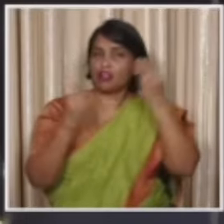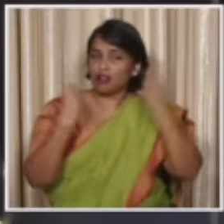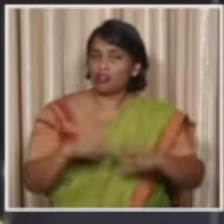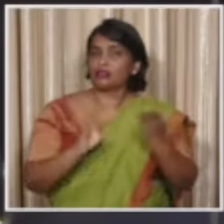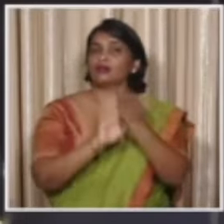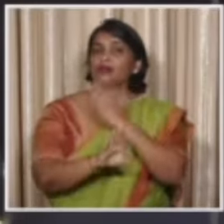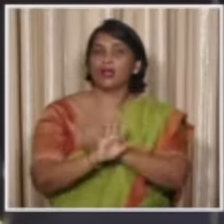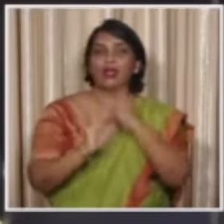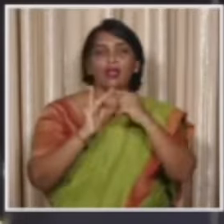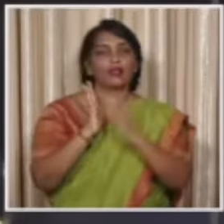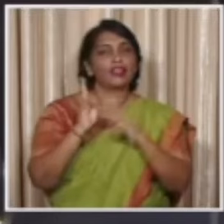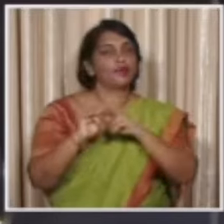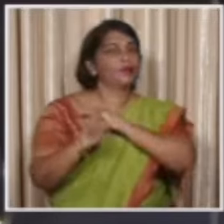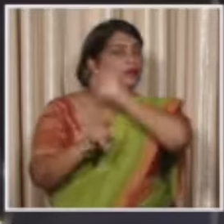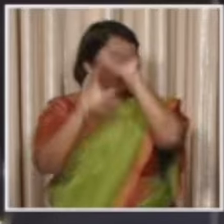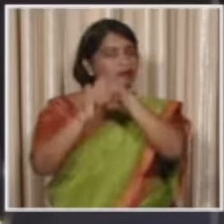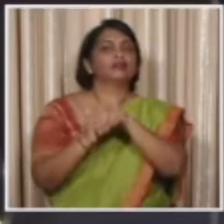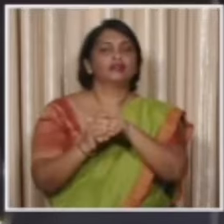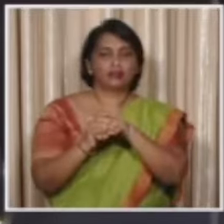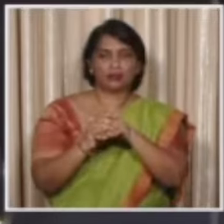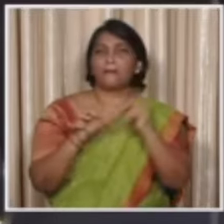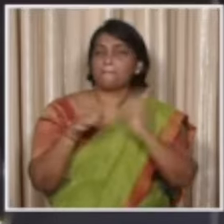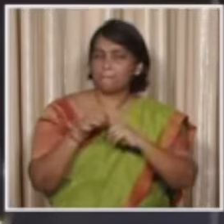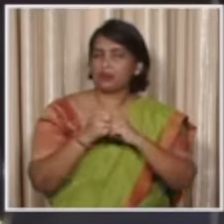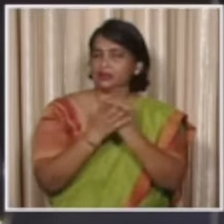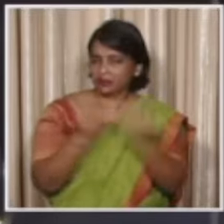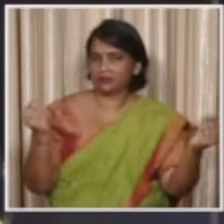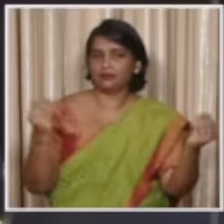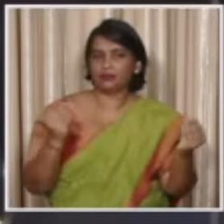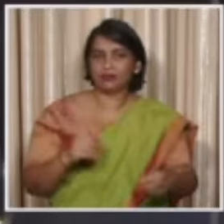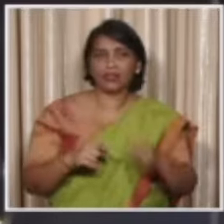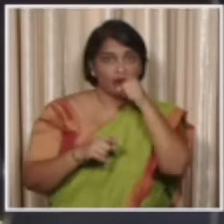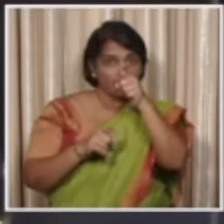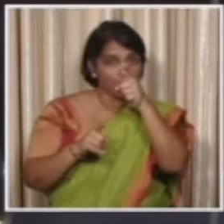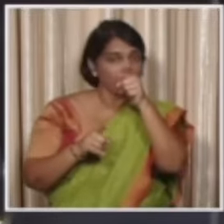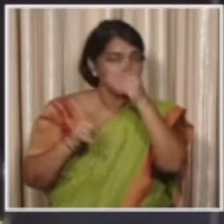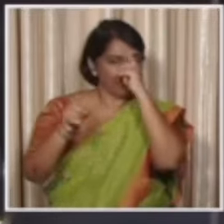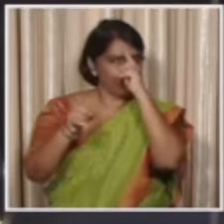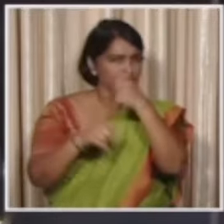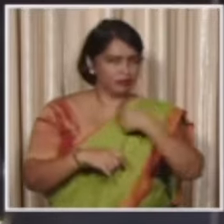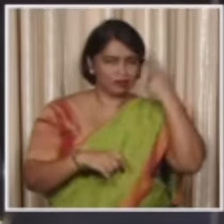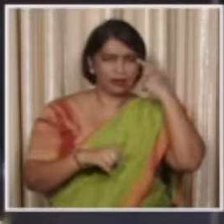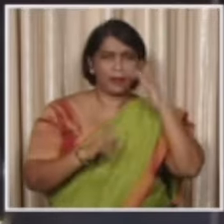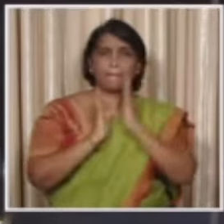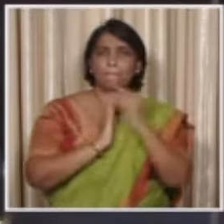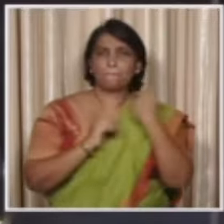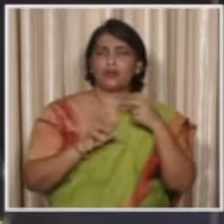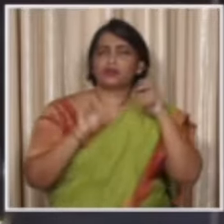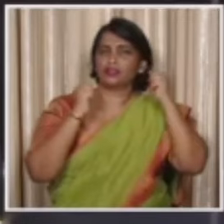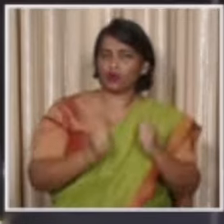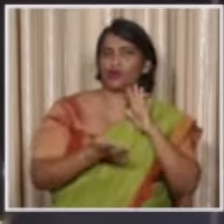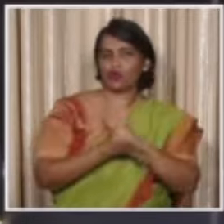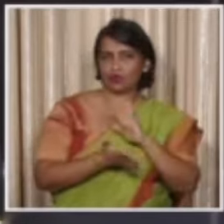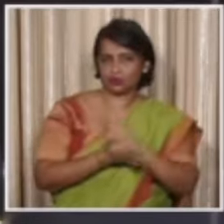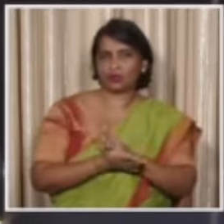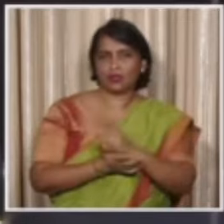කලින් IMF එකට ගිහිලා මේ ප්‍රශ්නේ බේර ගන්න කියලා. ඔබතුමාත් එක්ක මට හොඳට මතකයි පන්සලක වාඩි වෙලා උත්සවයකදී